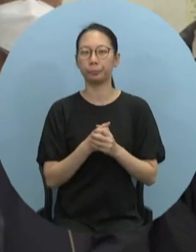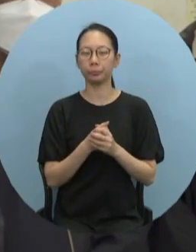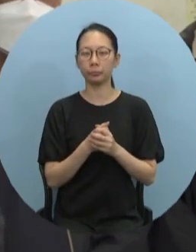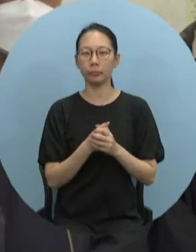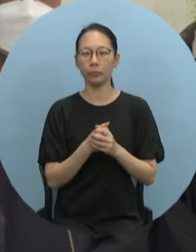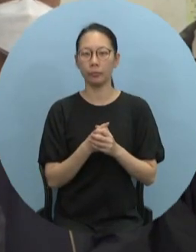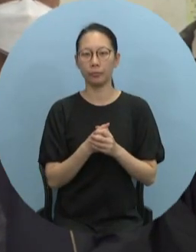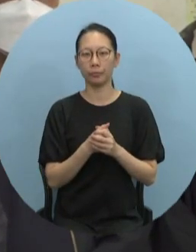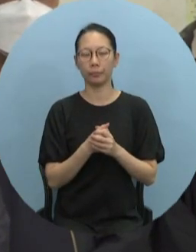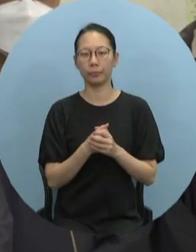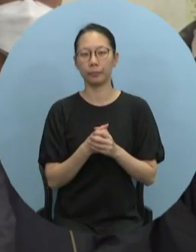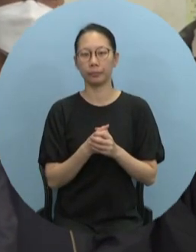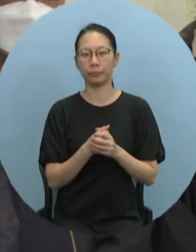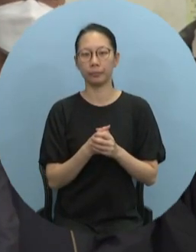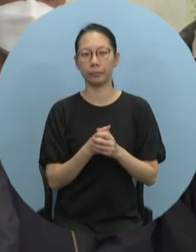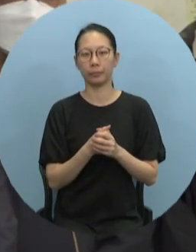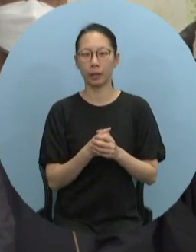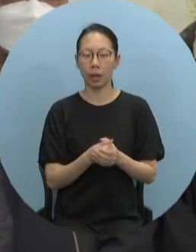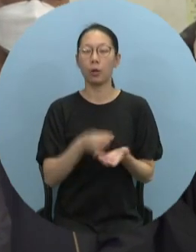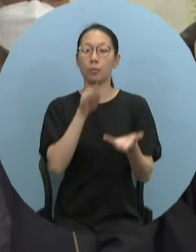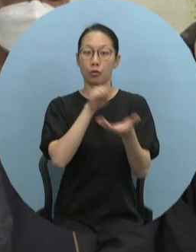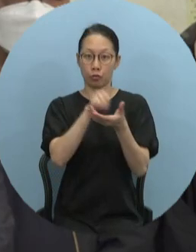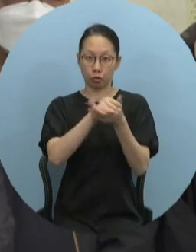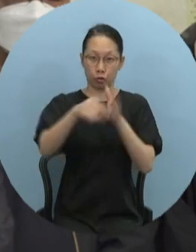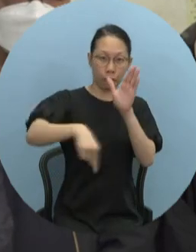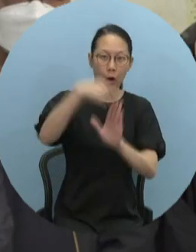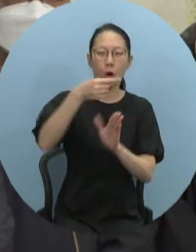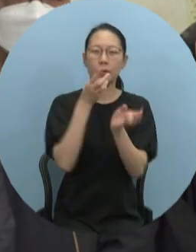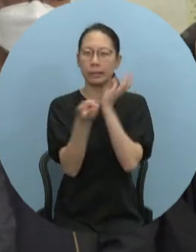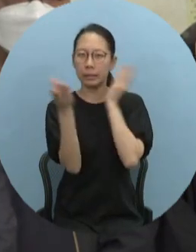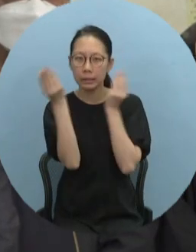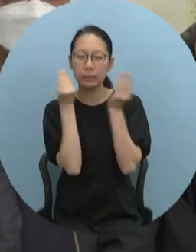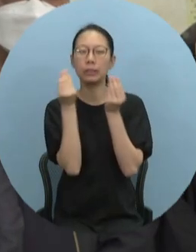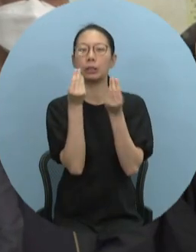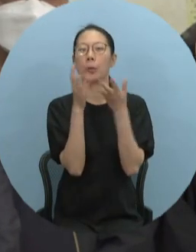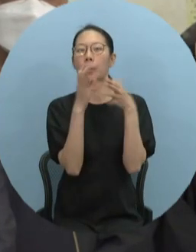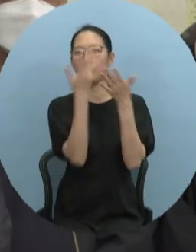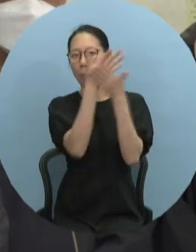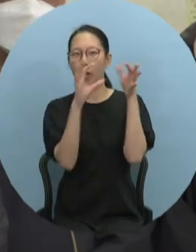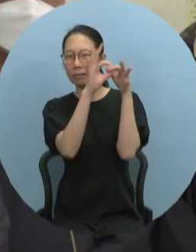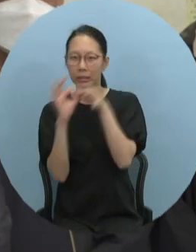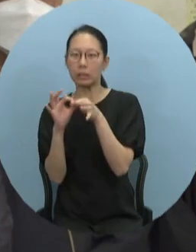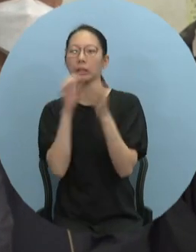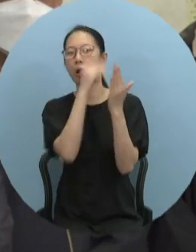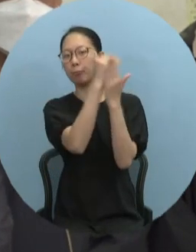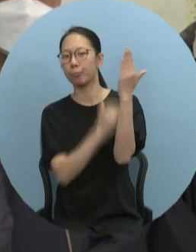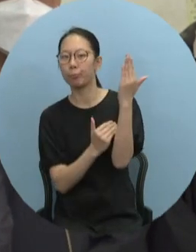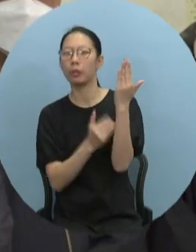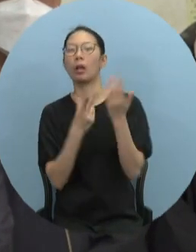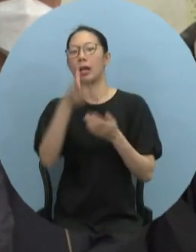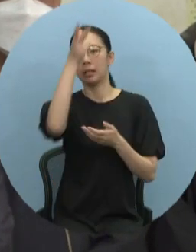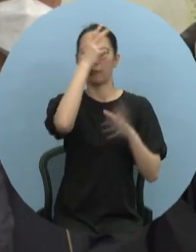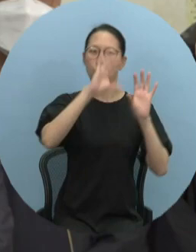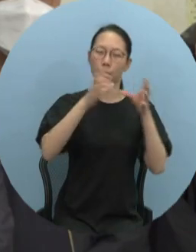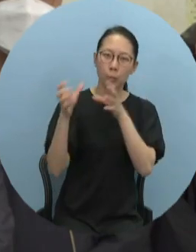會載有不同地方防治滅鼠的指引資料和相關的連結，以及各政府部門以